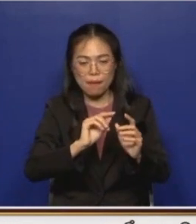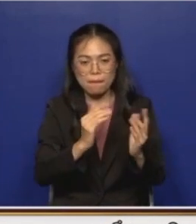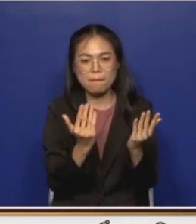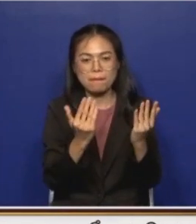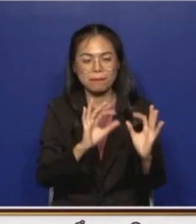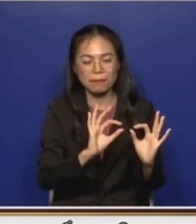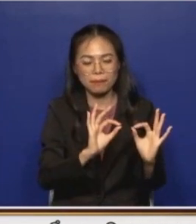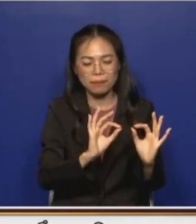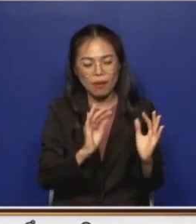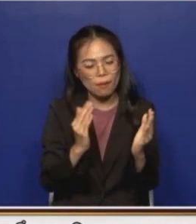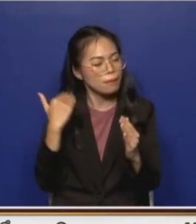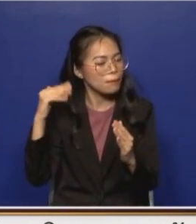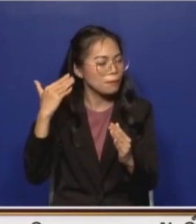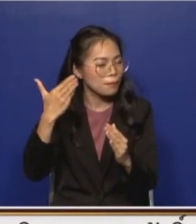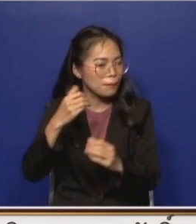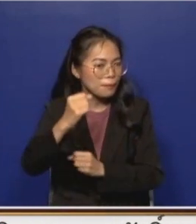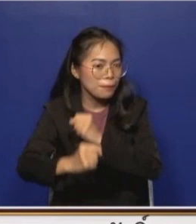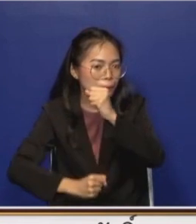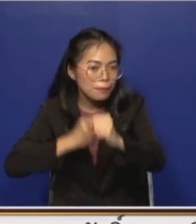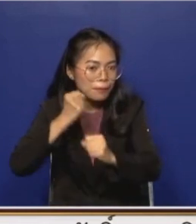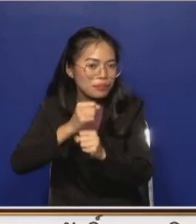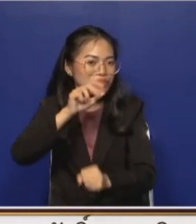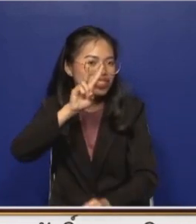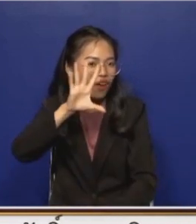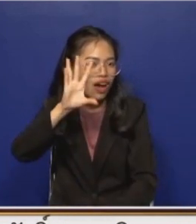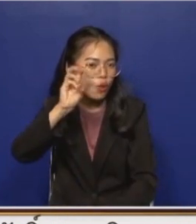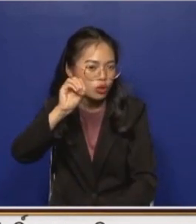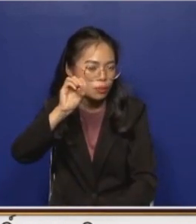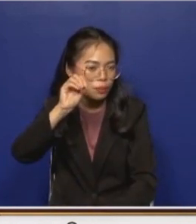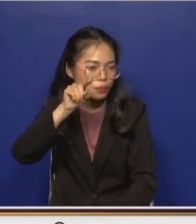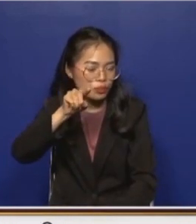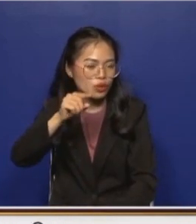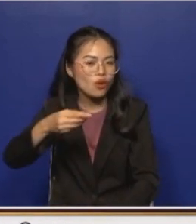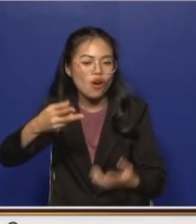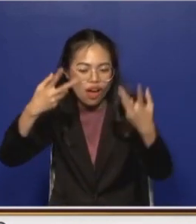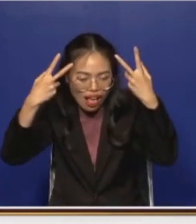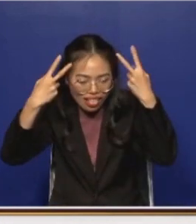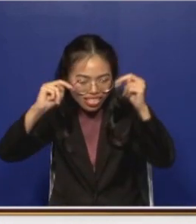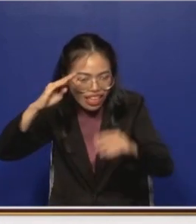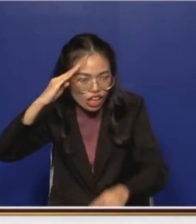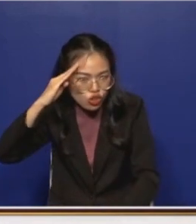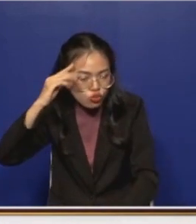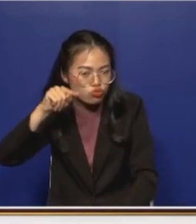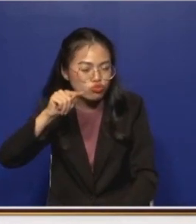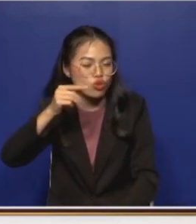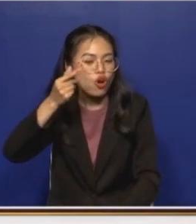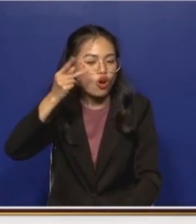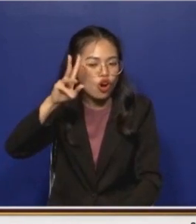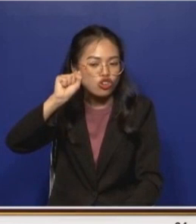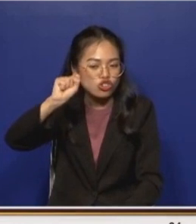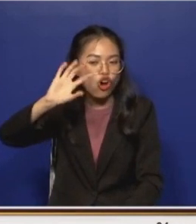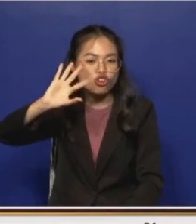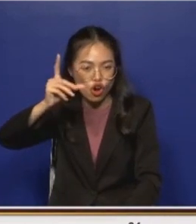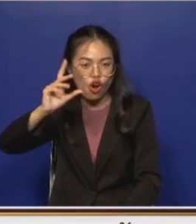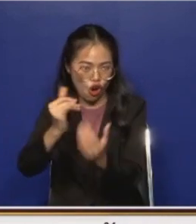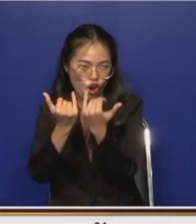อนนั้นอยู่ในระหว่างพลเอกประยุทธ์ที่เป็นรัฐบาลคสช.และมาเป็นพลเอกประยุทธ์ที่เป็นนายกรัฐมนตรี